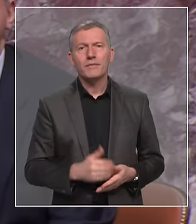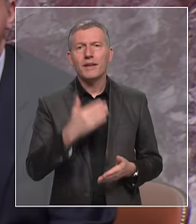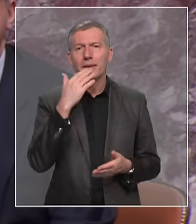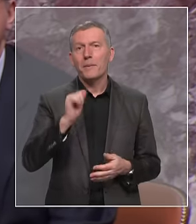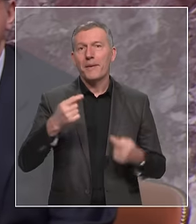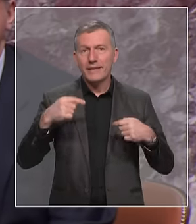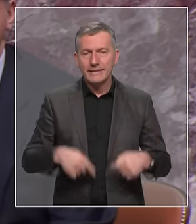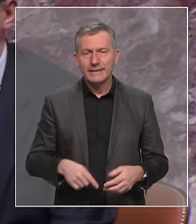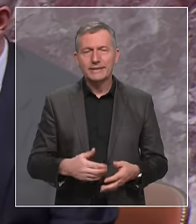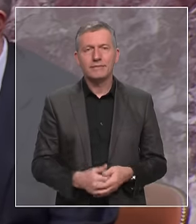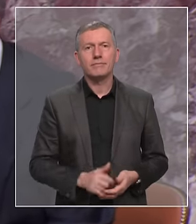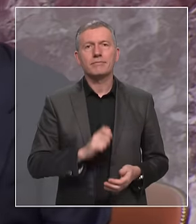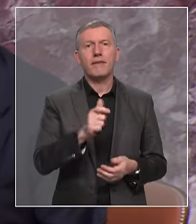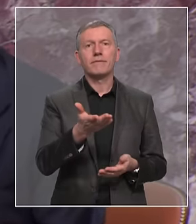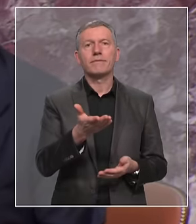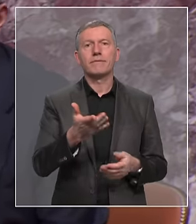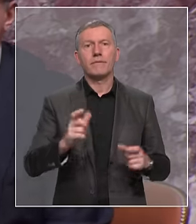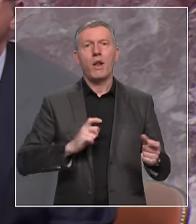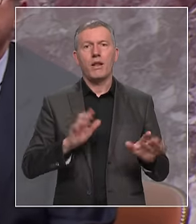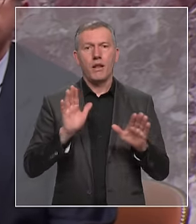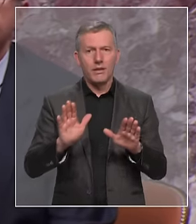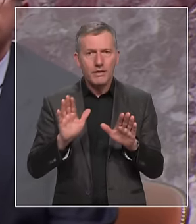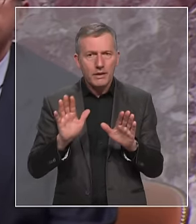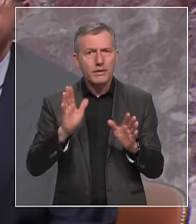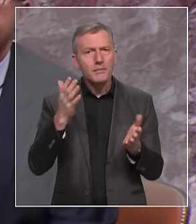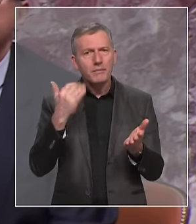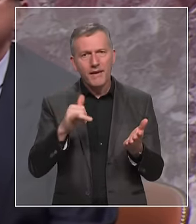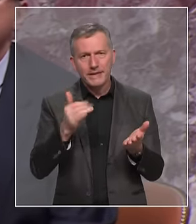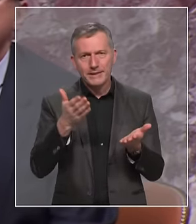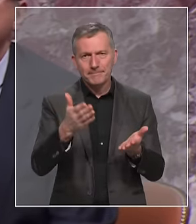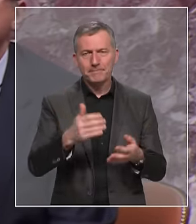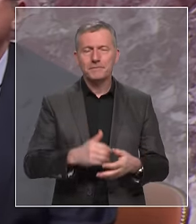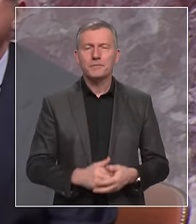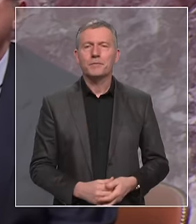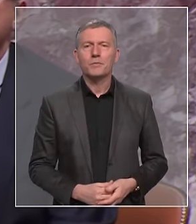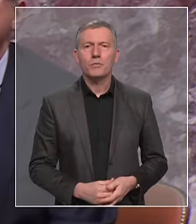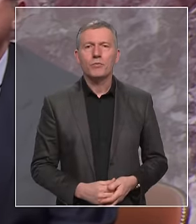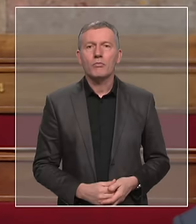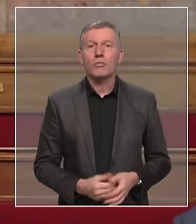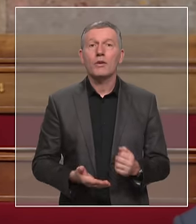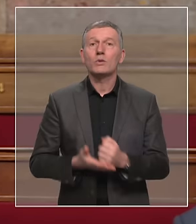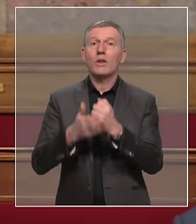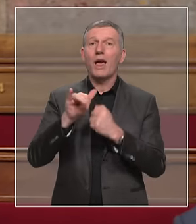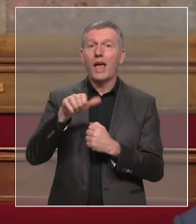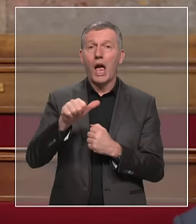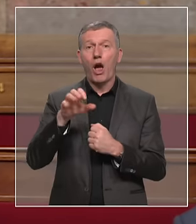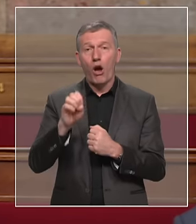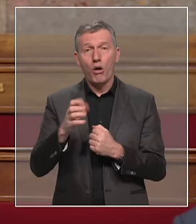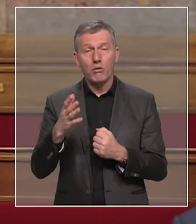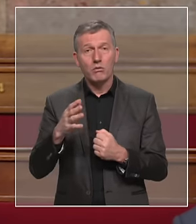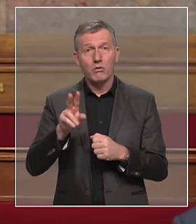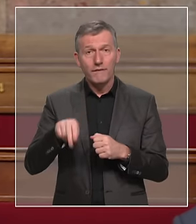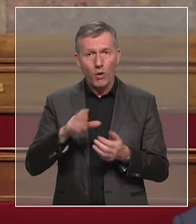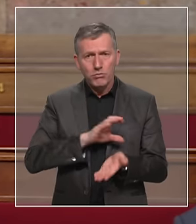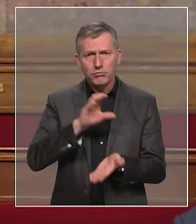Premier ministre. Ma chère collègue, attendez, ce n'est pas fini. Pour soutenir l'IAE, Monsieur le Premier ministre,